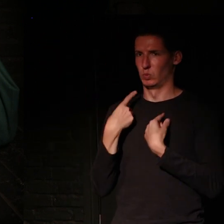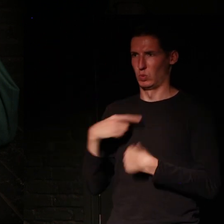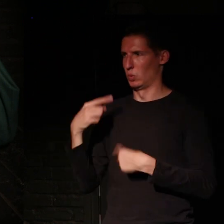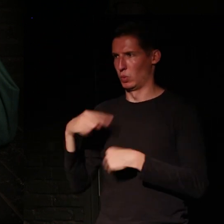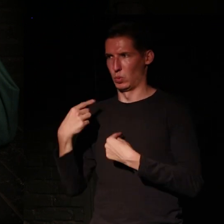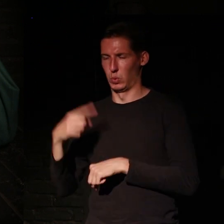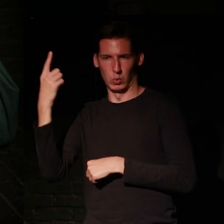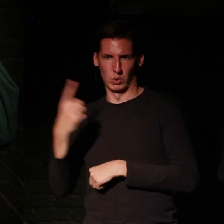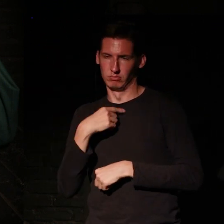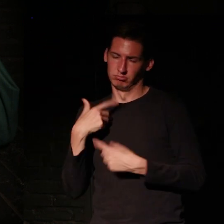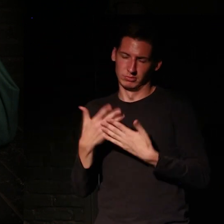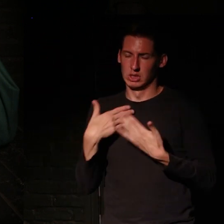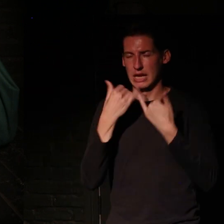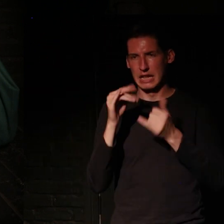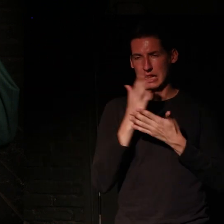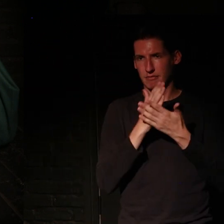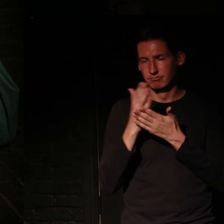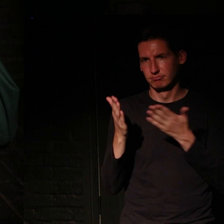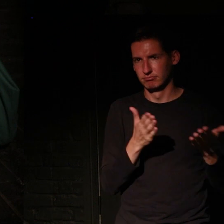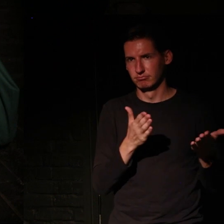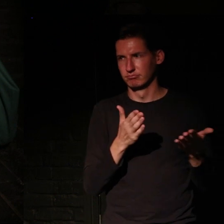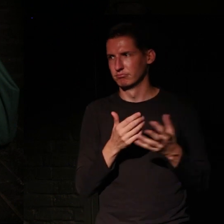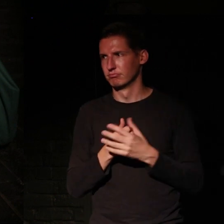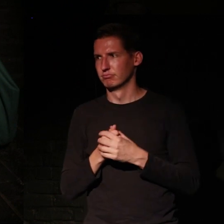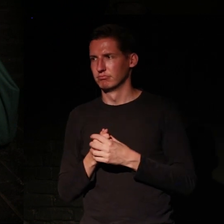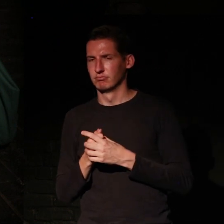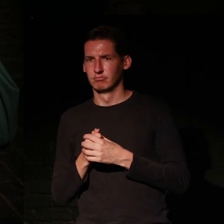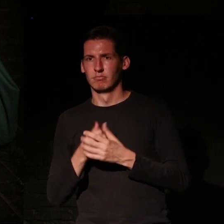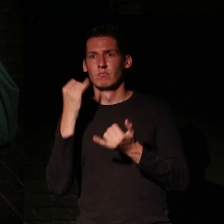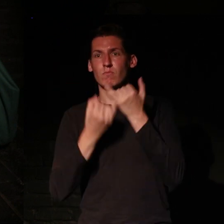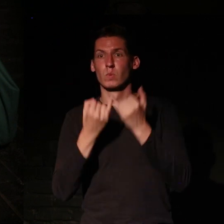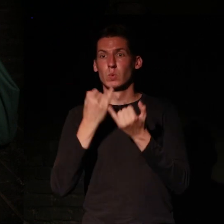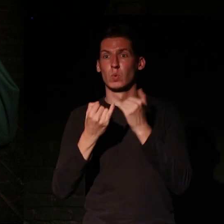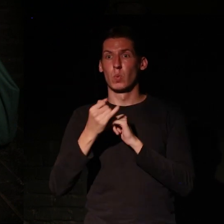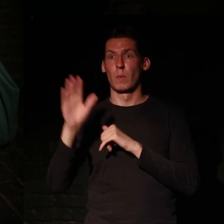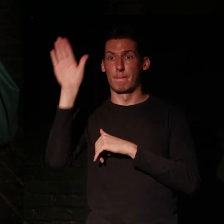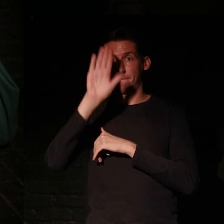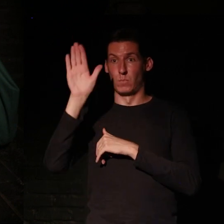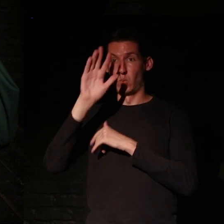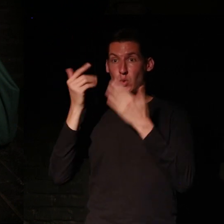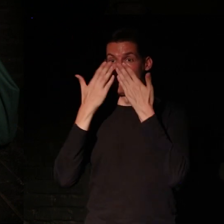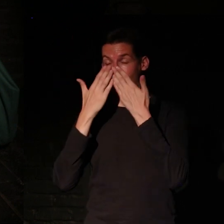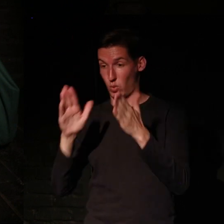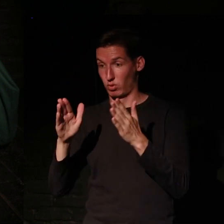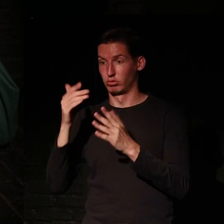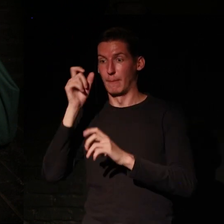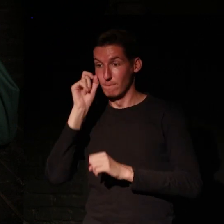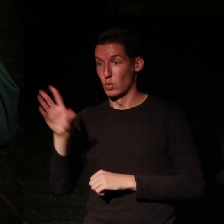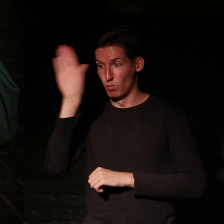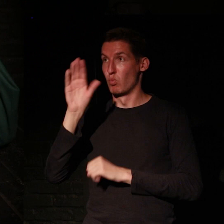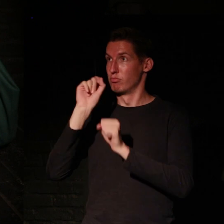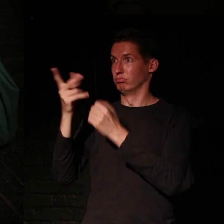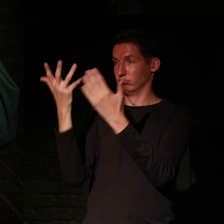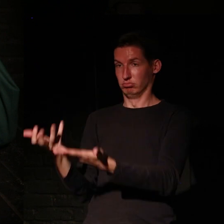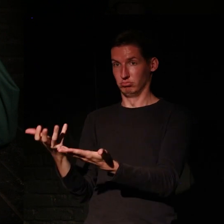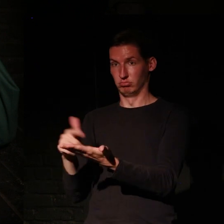agnostykiem. Natomiast wydaje mi się, że jeżeli Bóg taki, jak jest przedstawiany w Biblii, istnieje, to